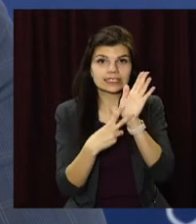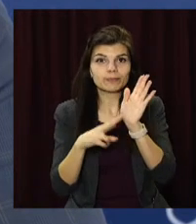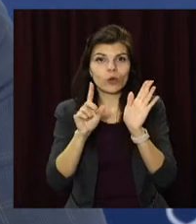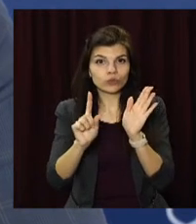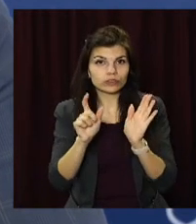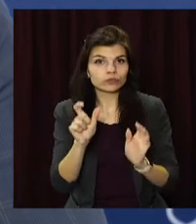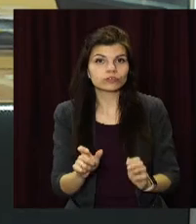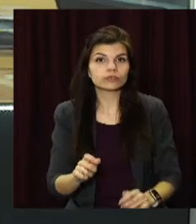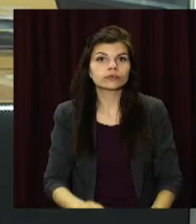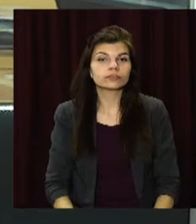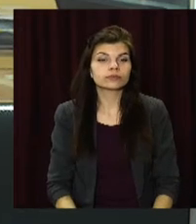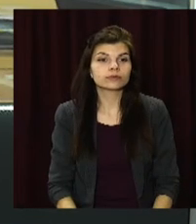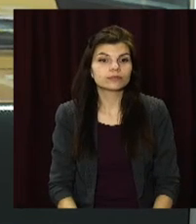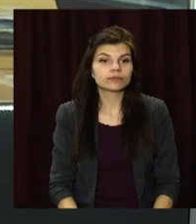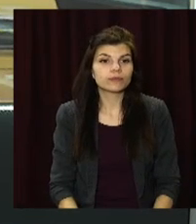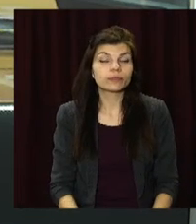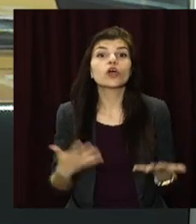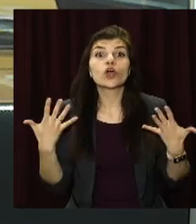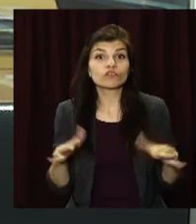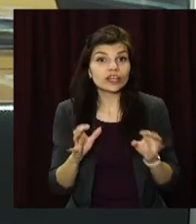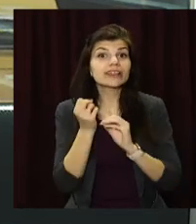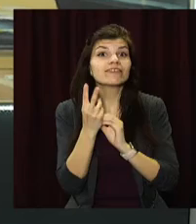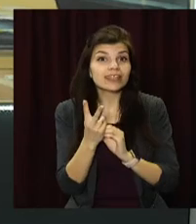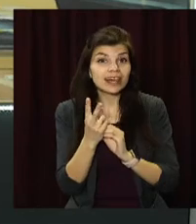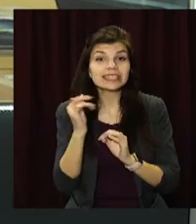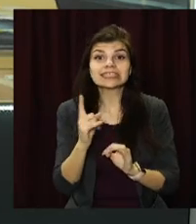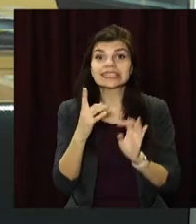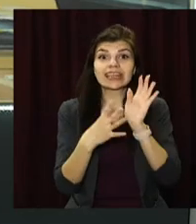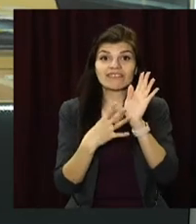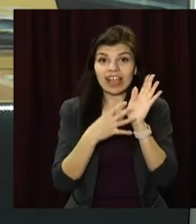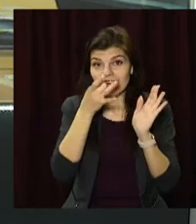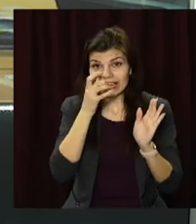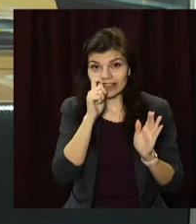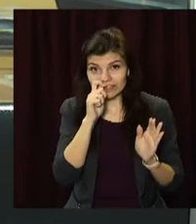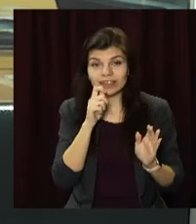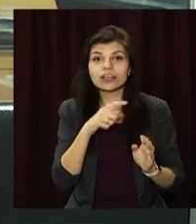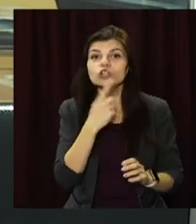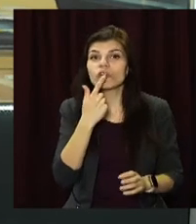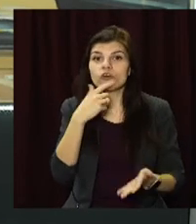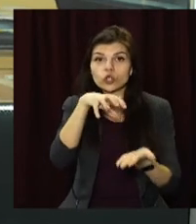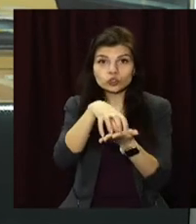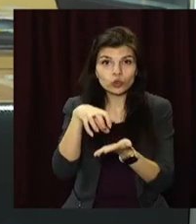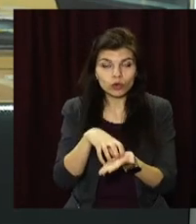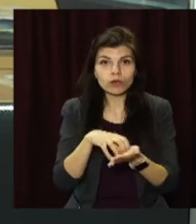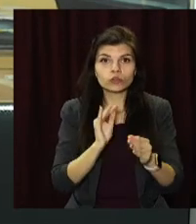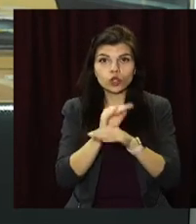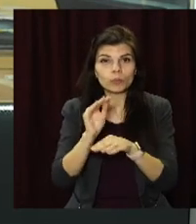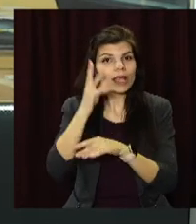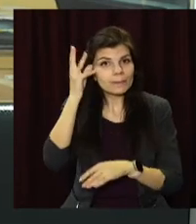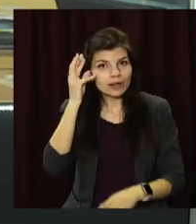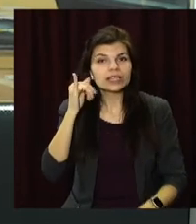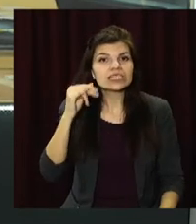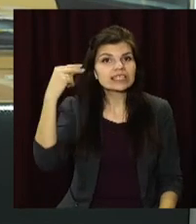1271 пацієнт. Вже 12 із 9 квітня список червоної зони в Україні поповнять Хмельницька